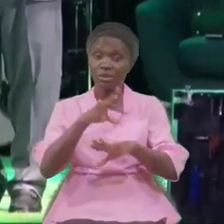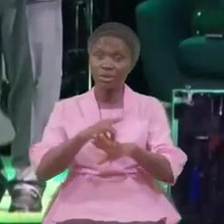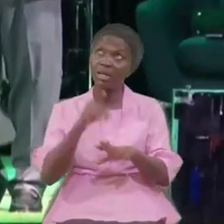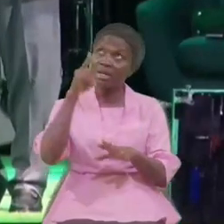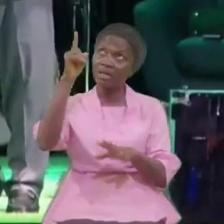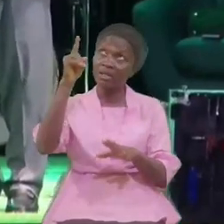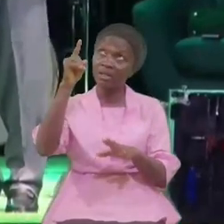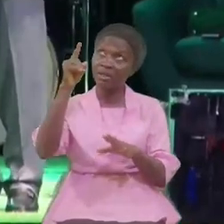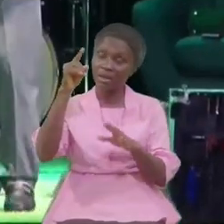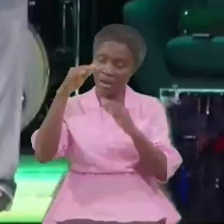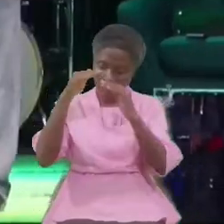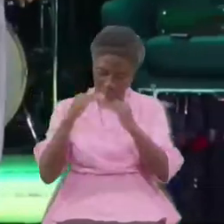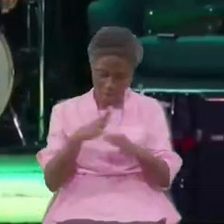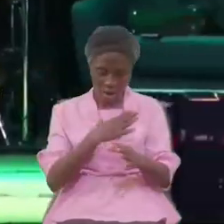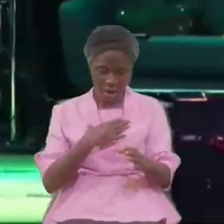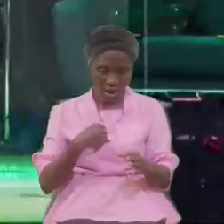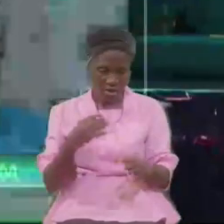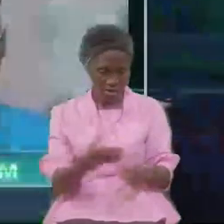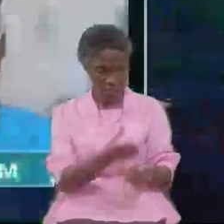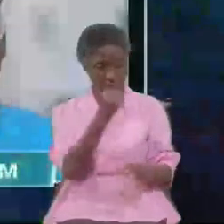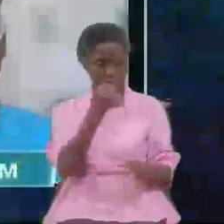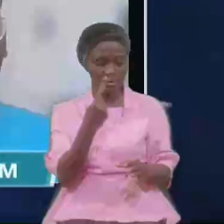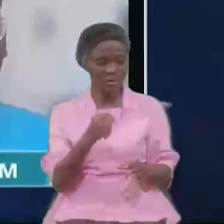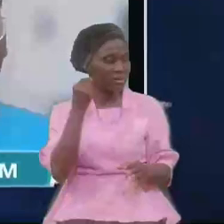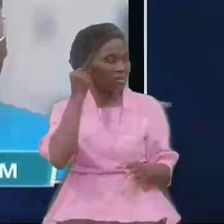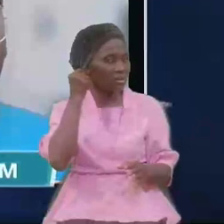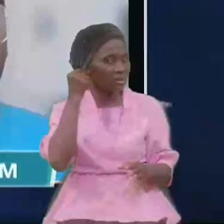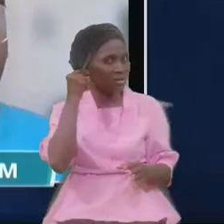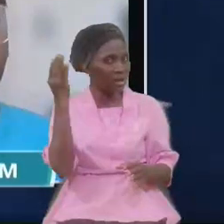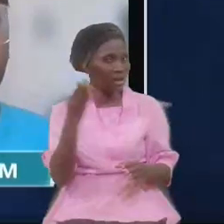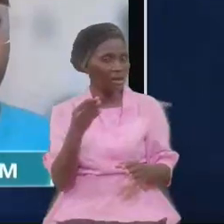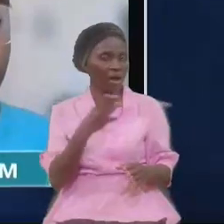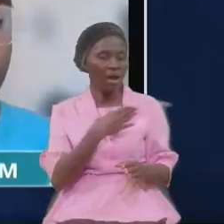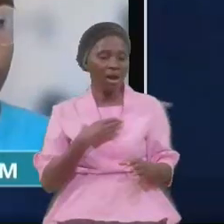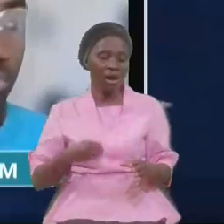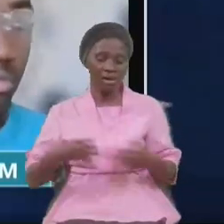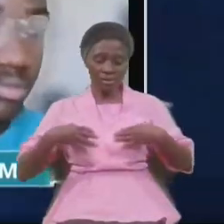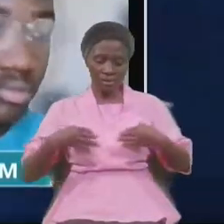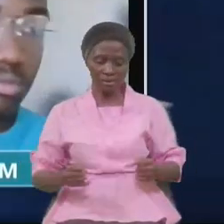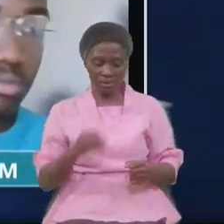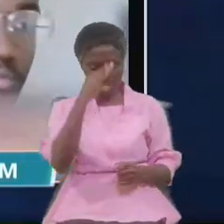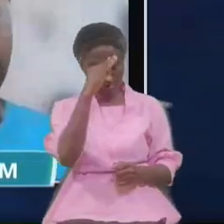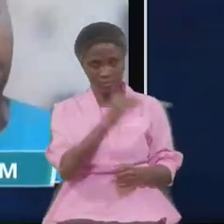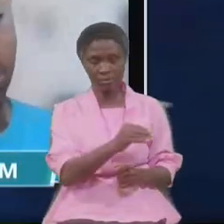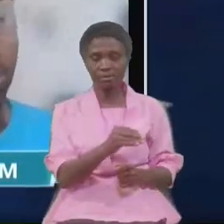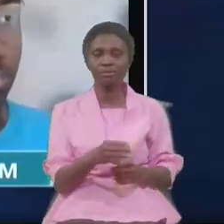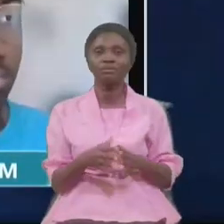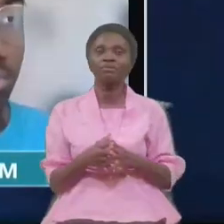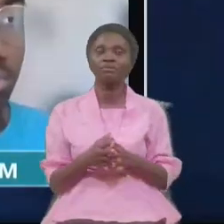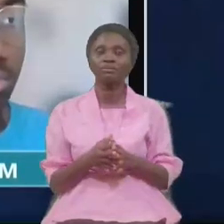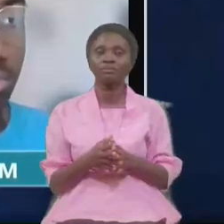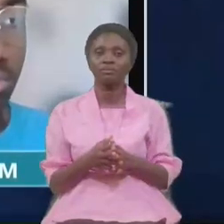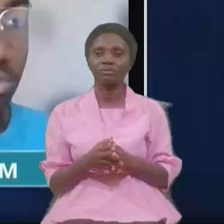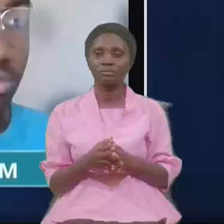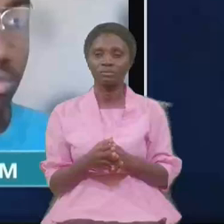Même en ce dernier moment, il a piqué l'oreille et la remise à la place, à